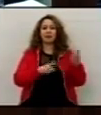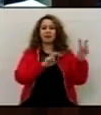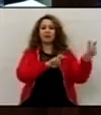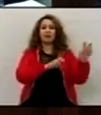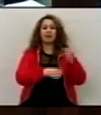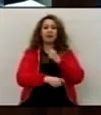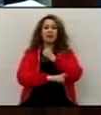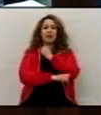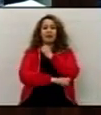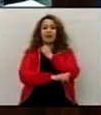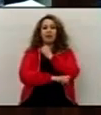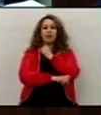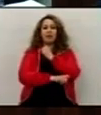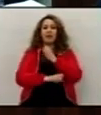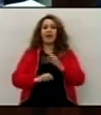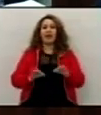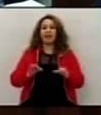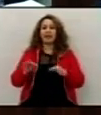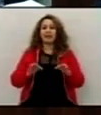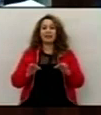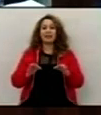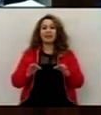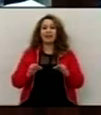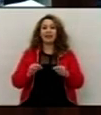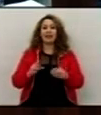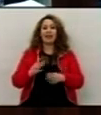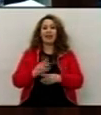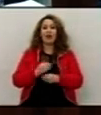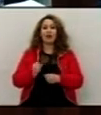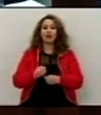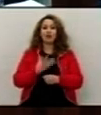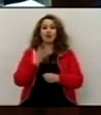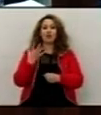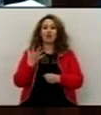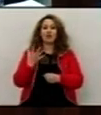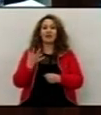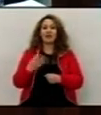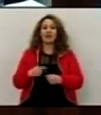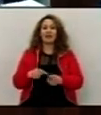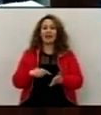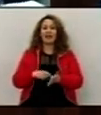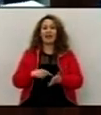وإجراءات لأجل تفعيل وعصرنة قطاع الفلاحة بصفة عامة واستغلال جميع الظروف